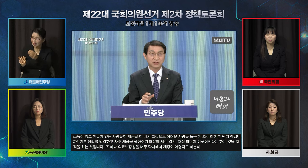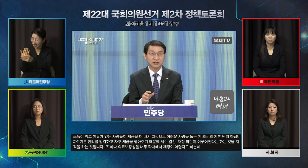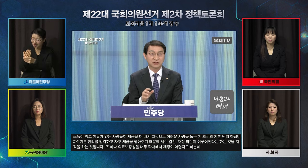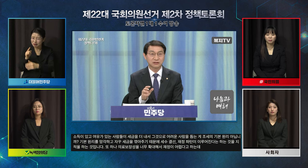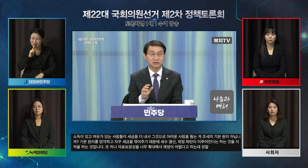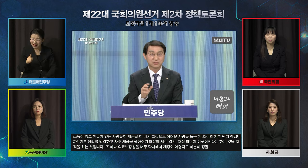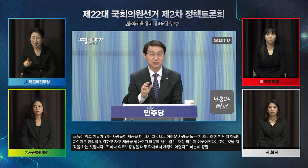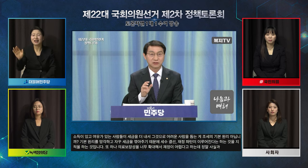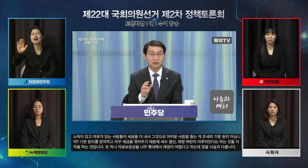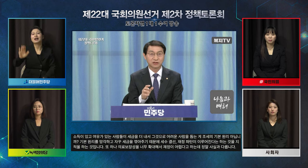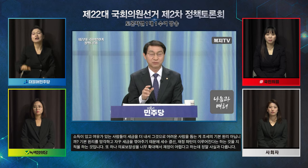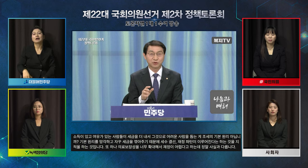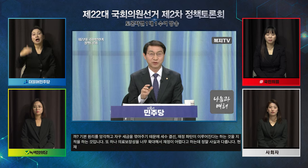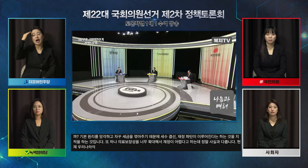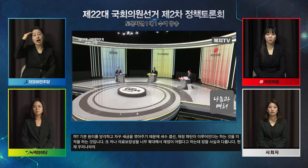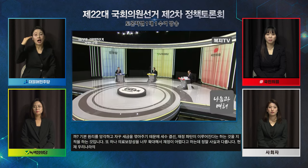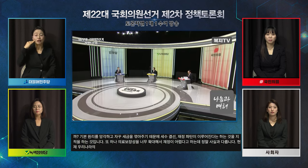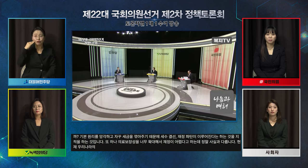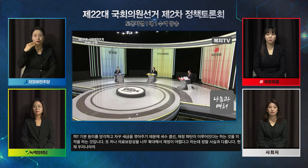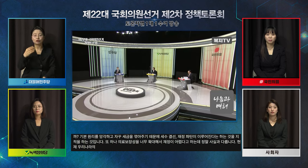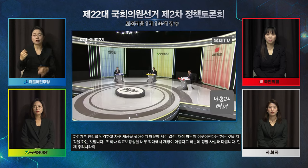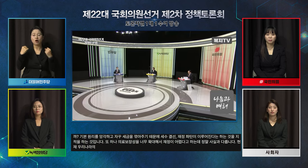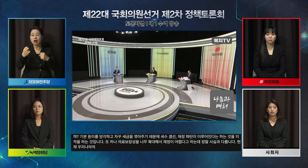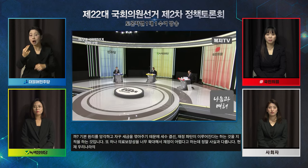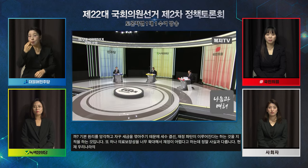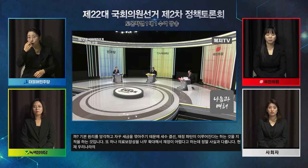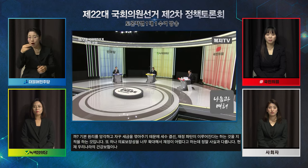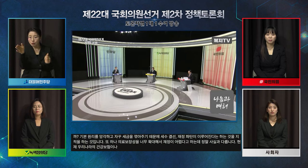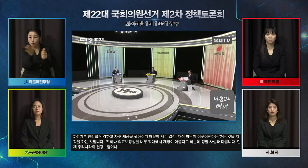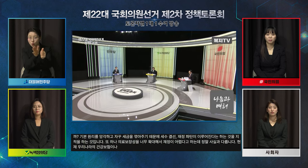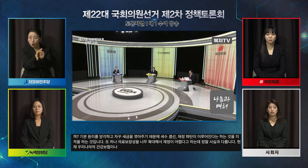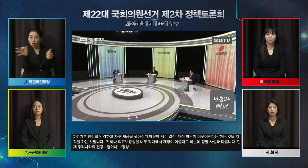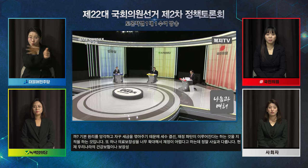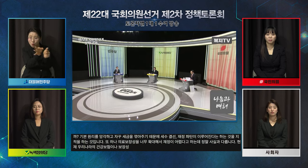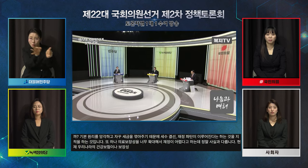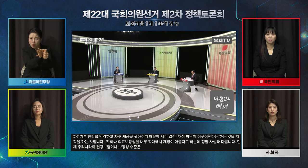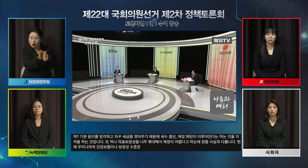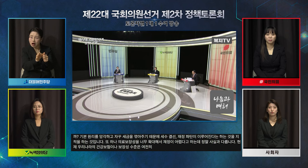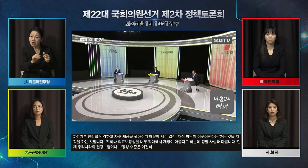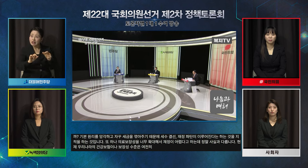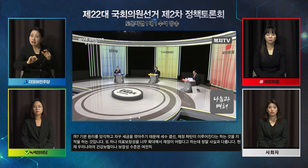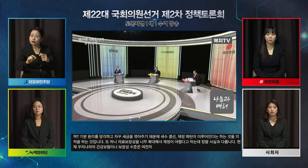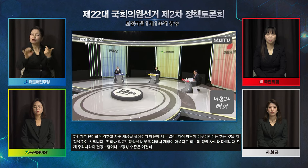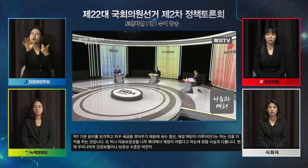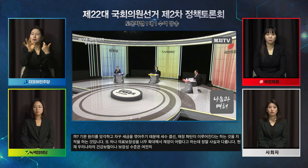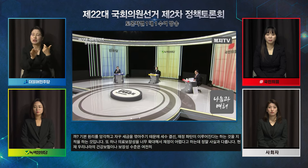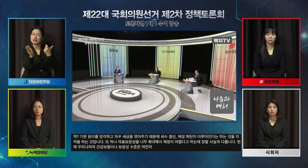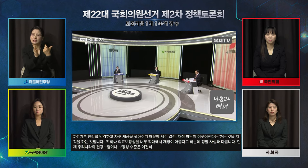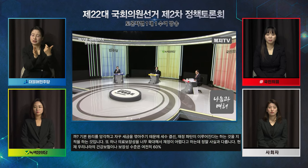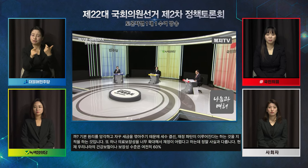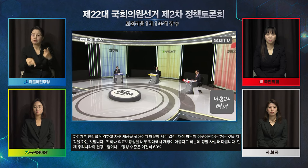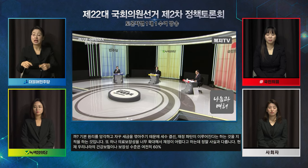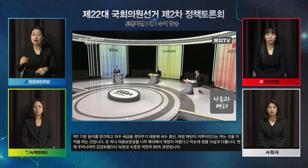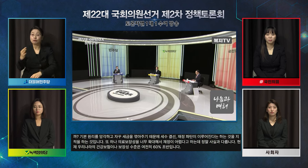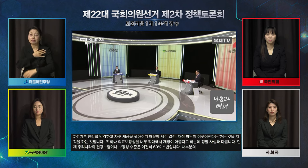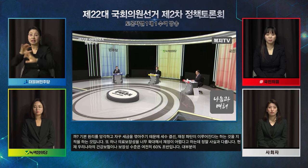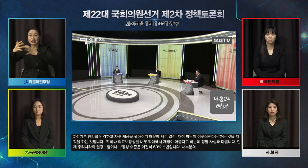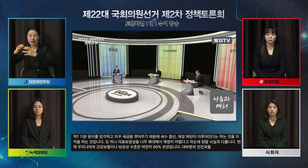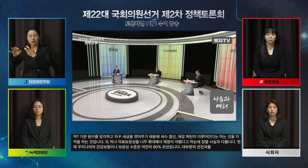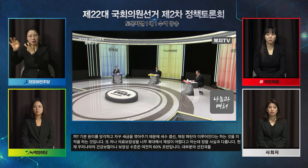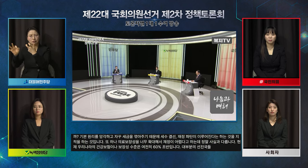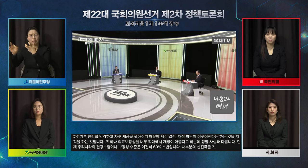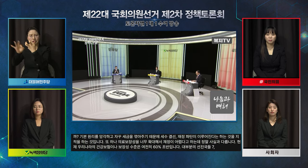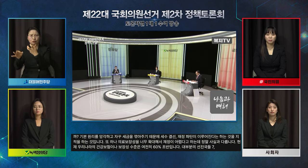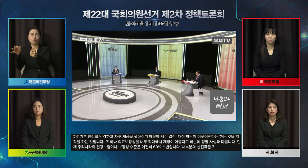우리나라의 건강보험의 보장성 수준은 여전히 60% 초반입니다. 대부분의 선진국들 7, 80%입니다.